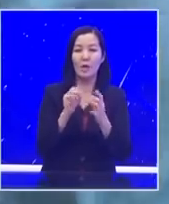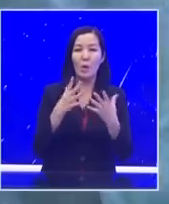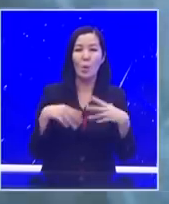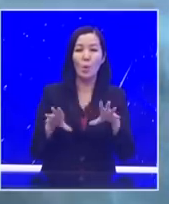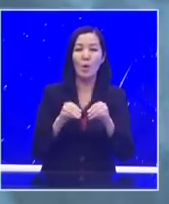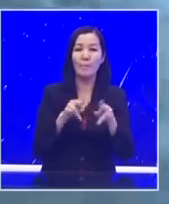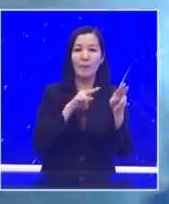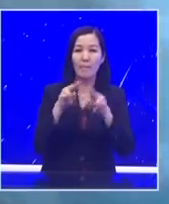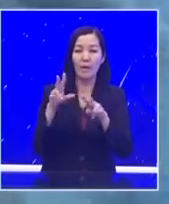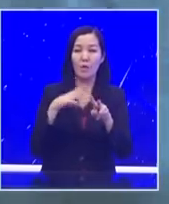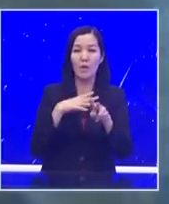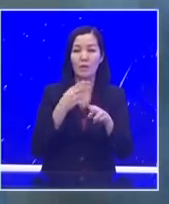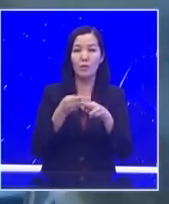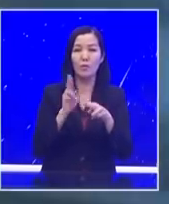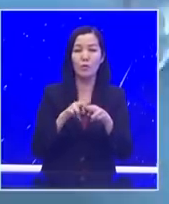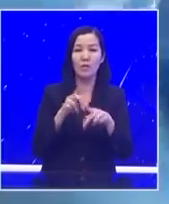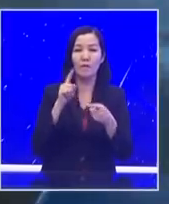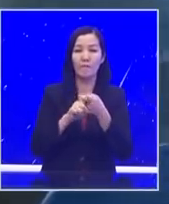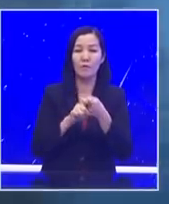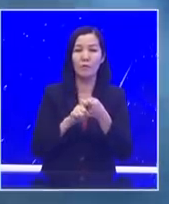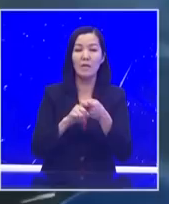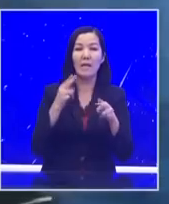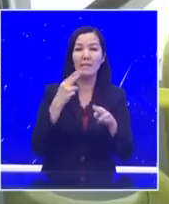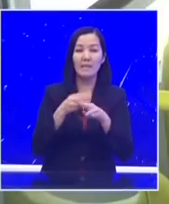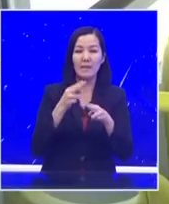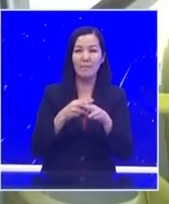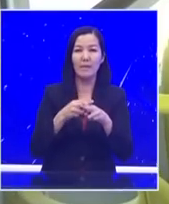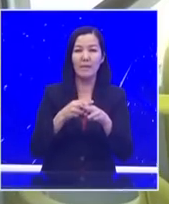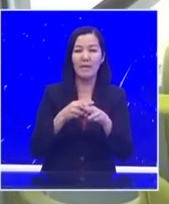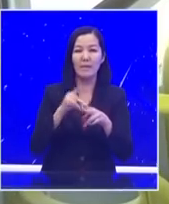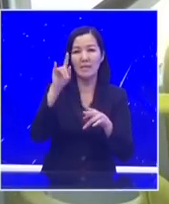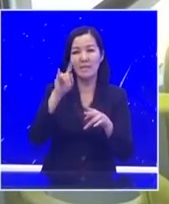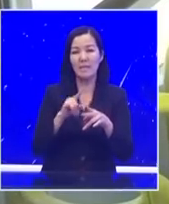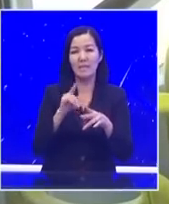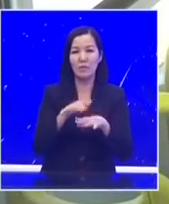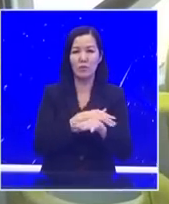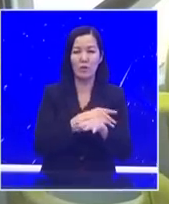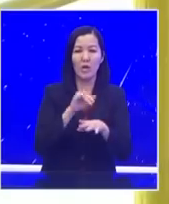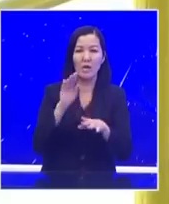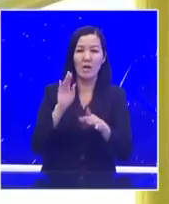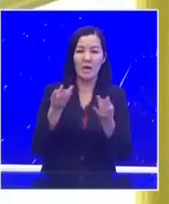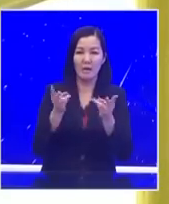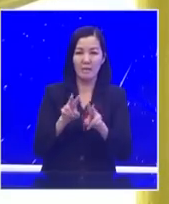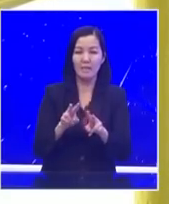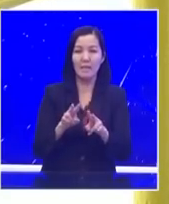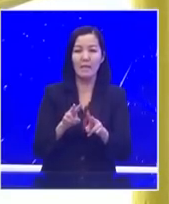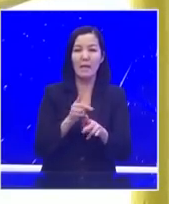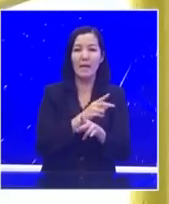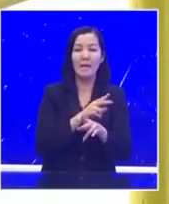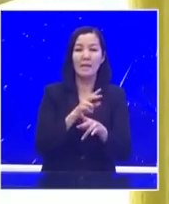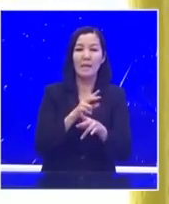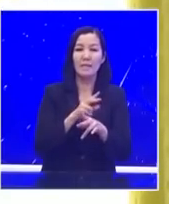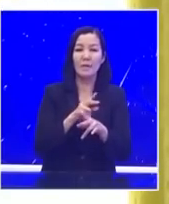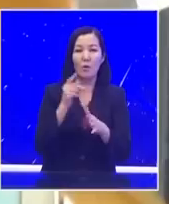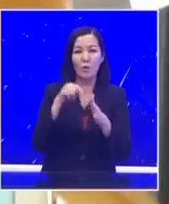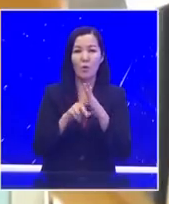көліктерді бақылауға алды. Өйткені вирус темір тұтқаларда, есік пен терезелерде ұзағырақ сақталады дейді. Сондықтан мамандар бұл көліктерді